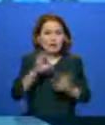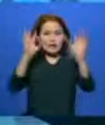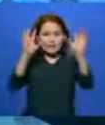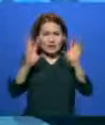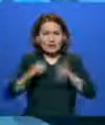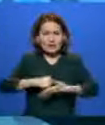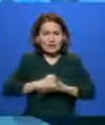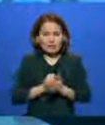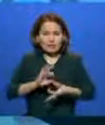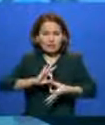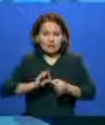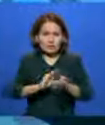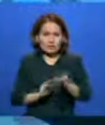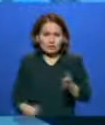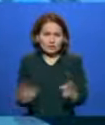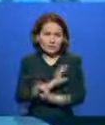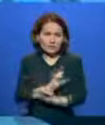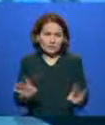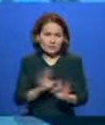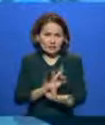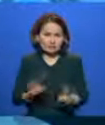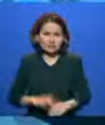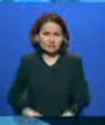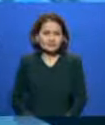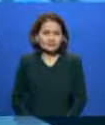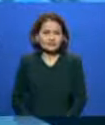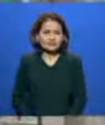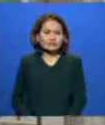заңнама туралы толығырақ Париждегі меншікті тілшіміз тарқатады.